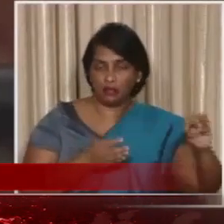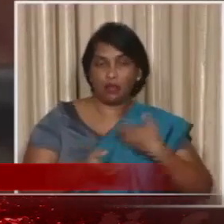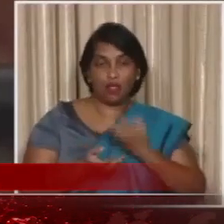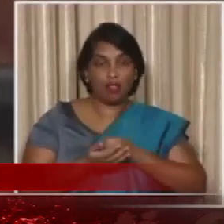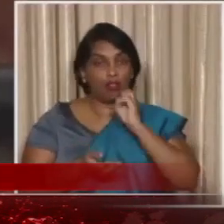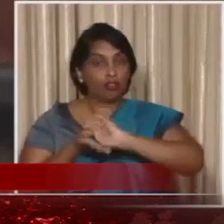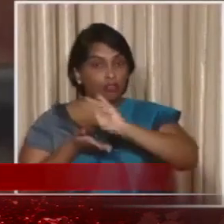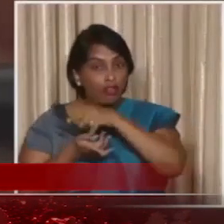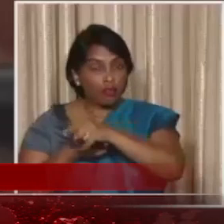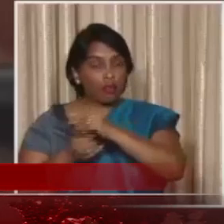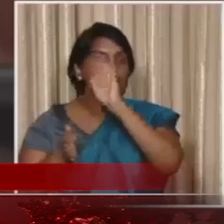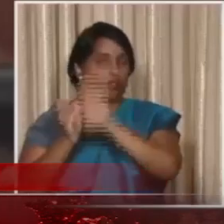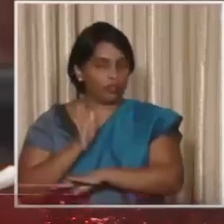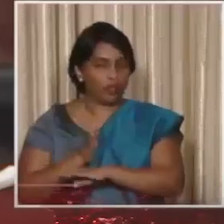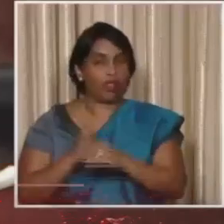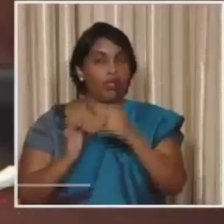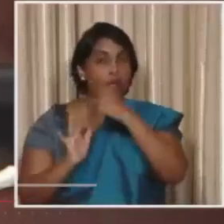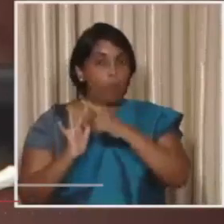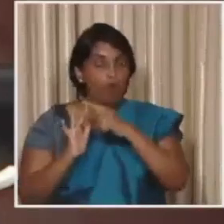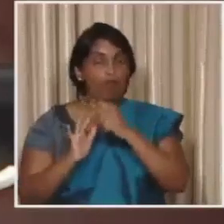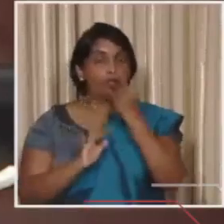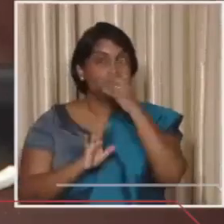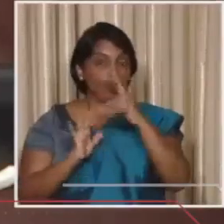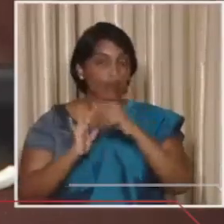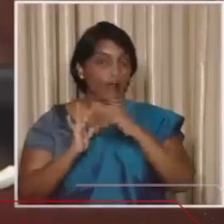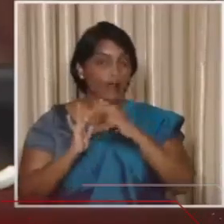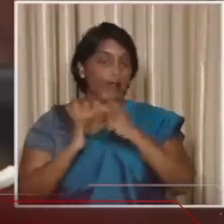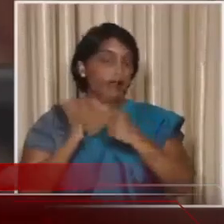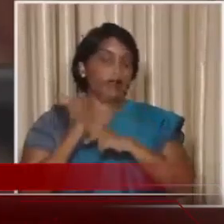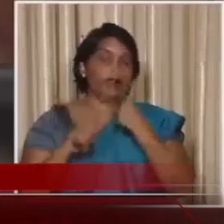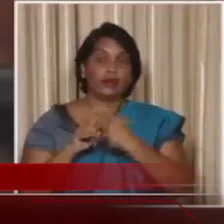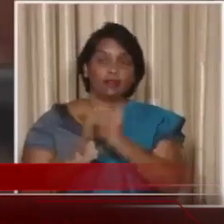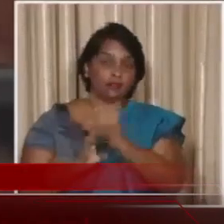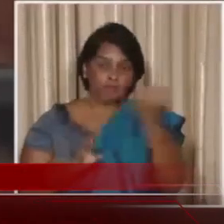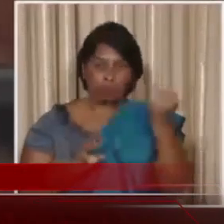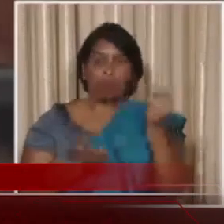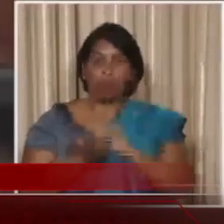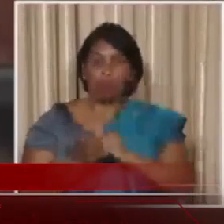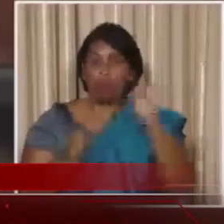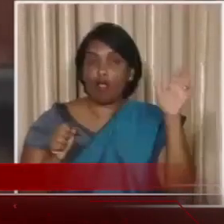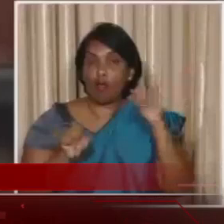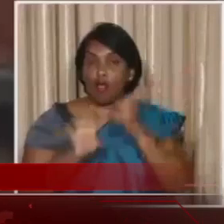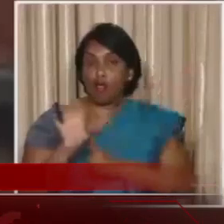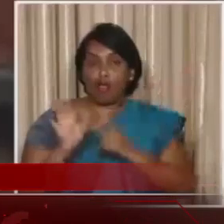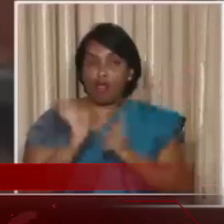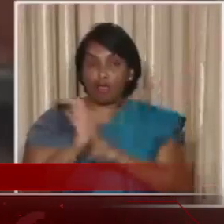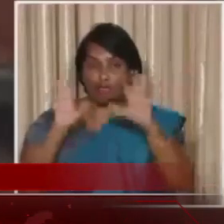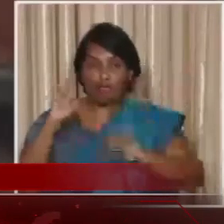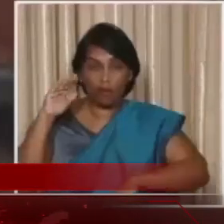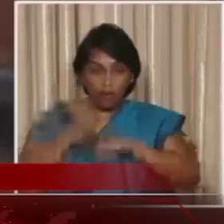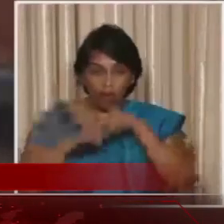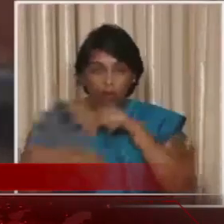ආයෝජන ලාභාංශ අඩු කරනවා. ලැබෙන ලාභාංශයේ 14%ක බද්දක් ගන්නවා. ඊට පස්සේ ගිහිල්ලා කල්පිරුණාට පස්සේ තමන්ගේ සේවක අරසාද කරමු